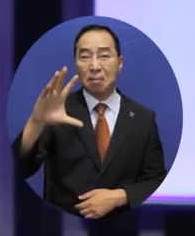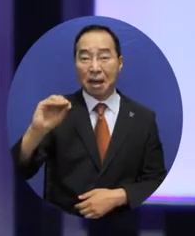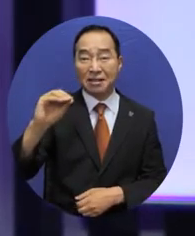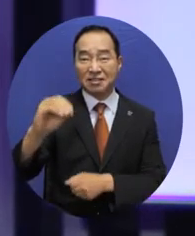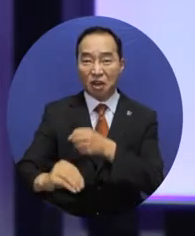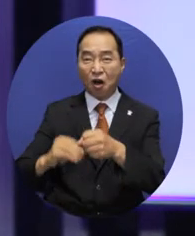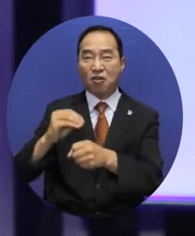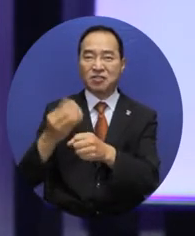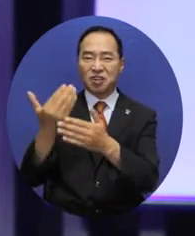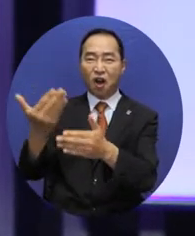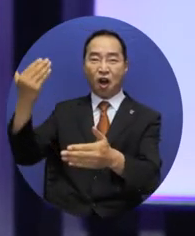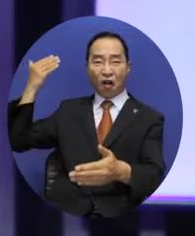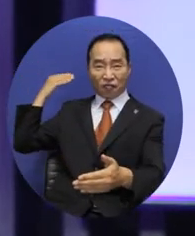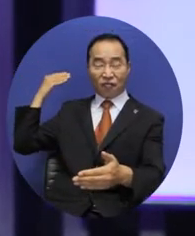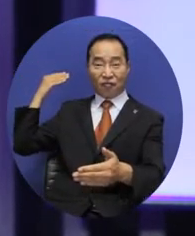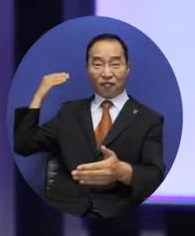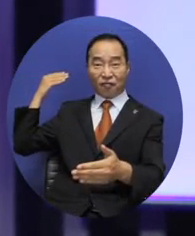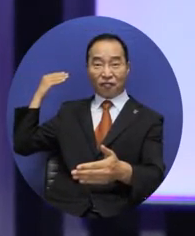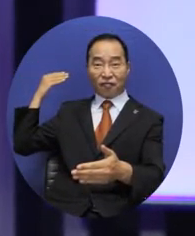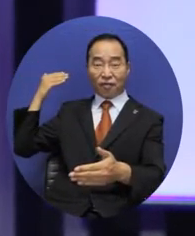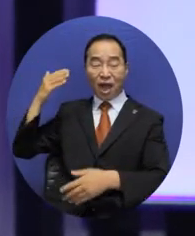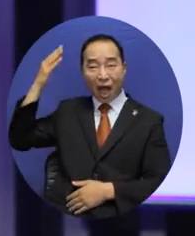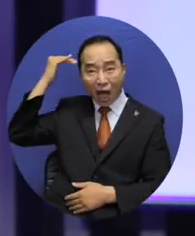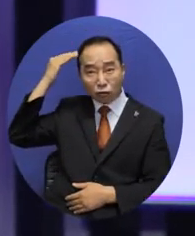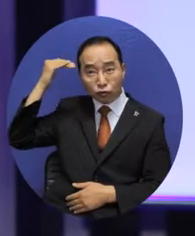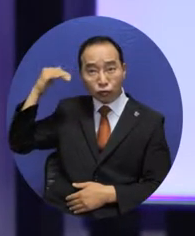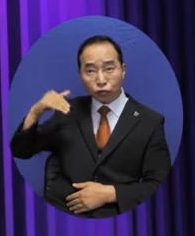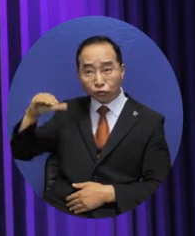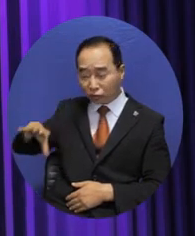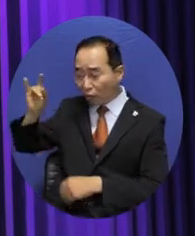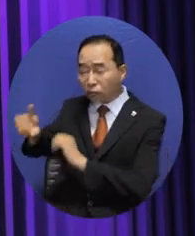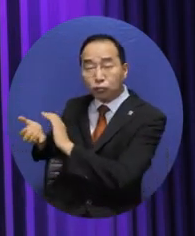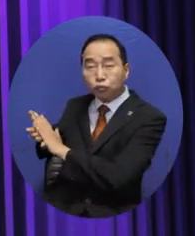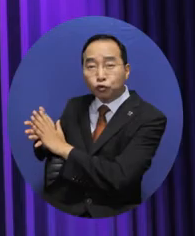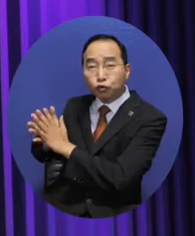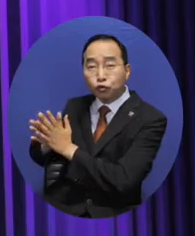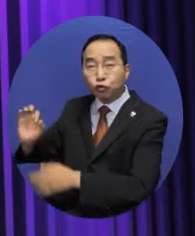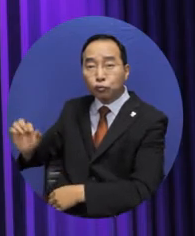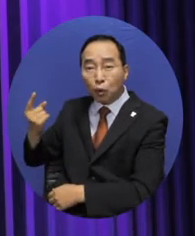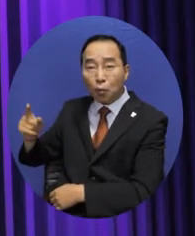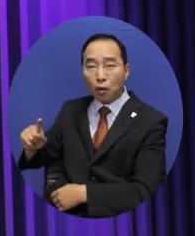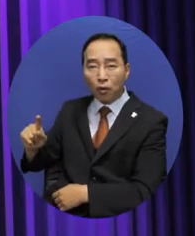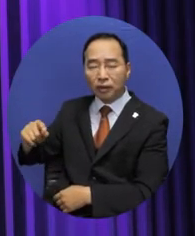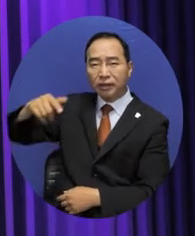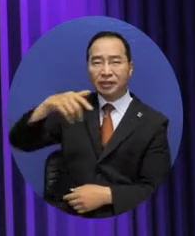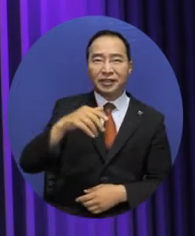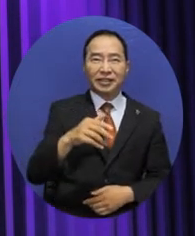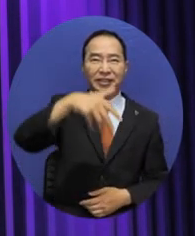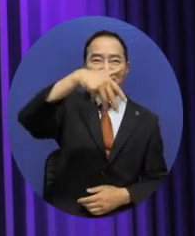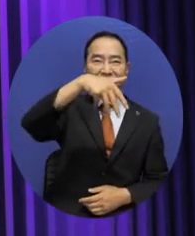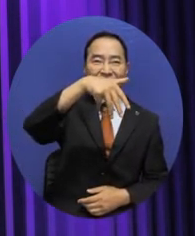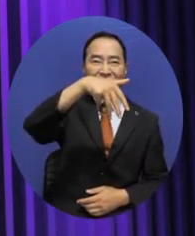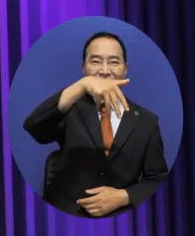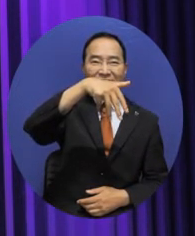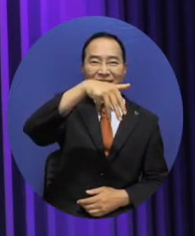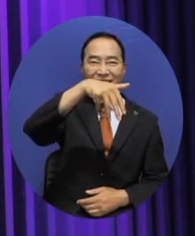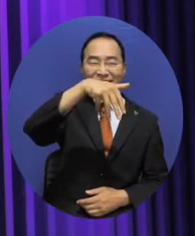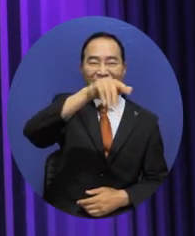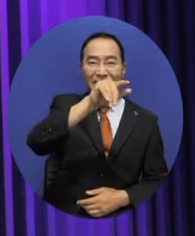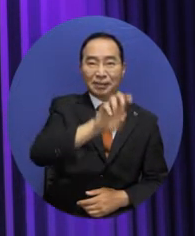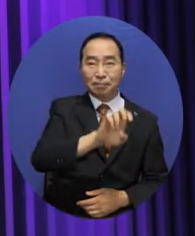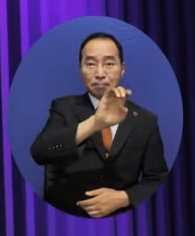보노보 침팬지 진화선에서 분리가 되었습니다. 그래서 우리는 침팬지하고는